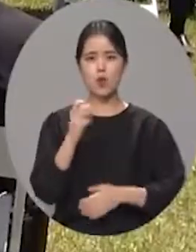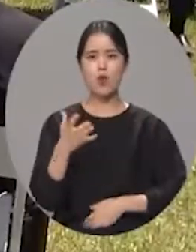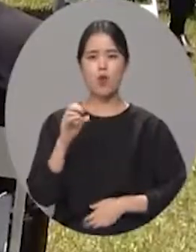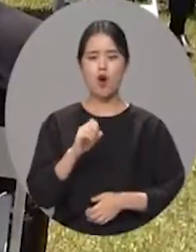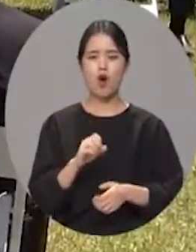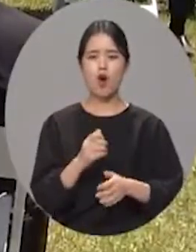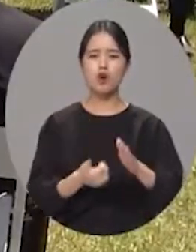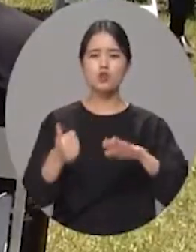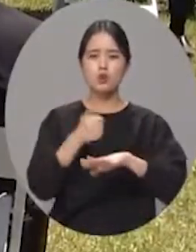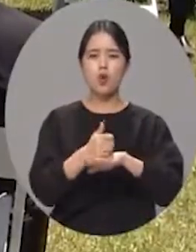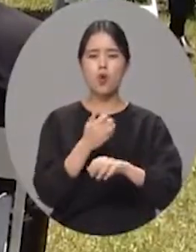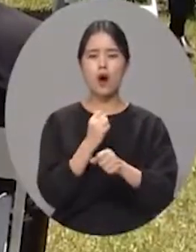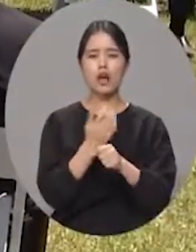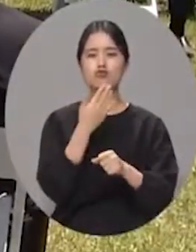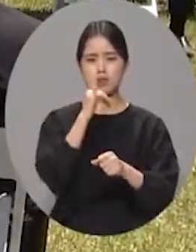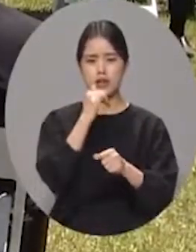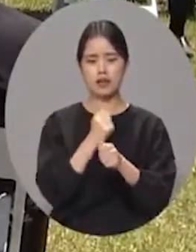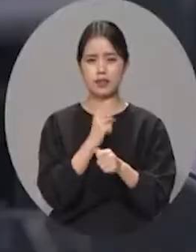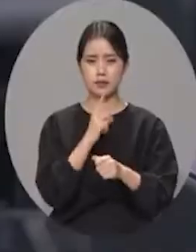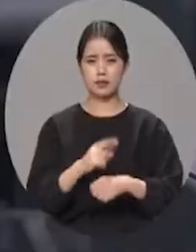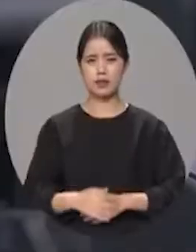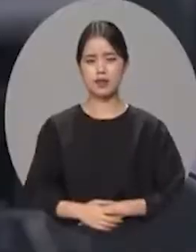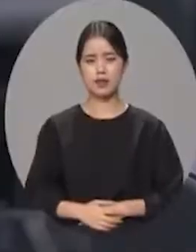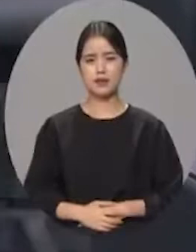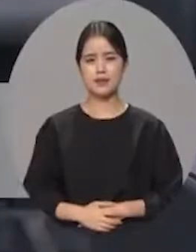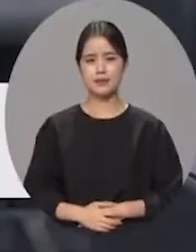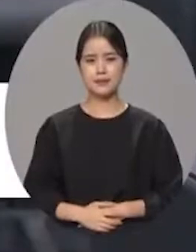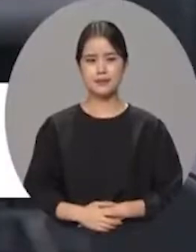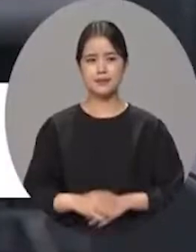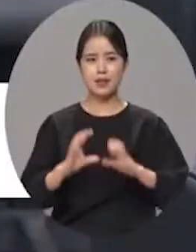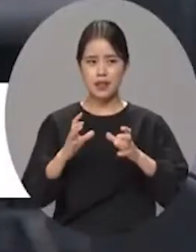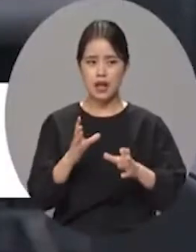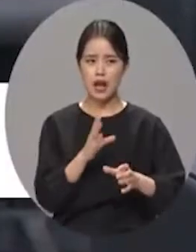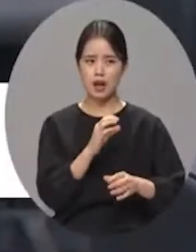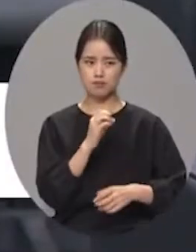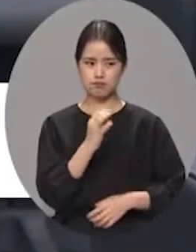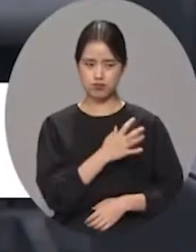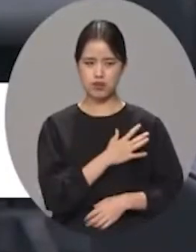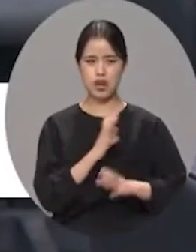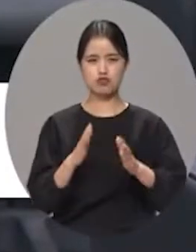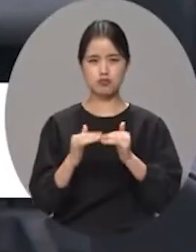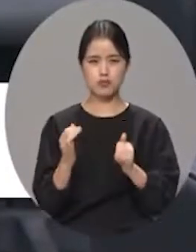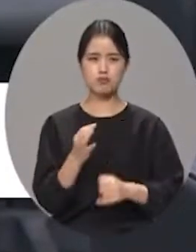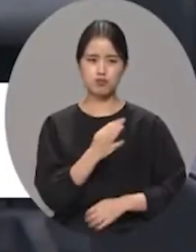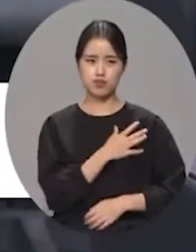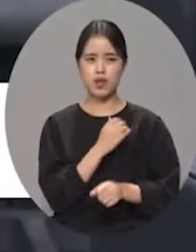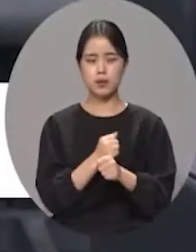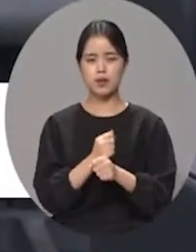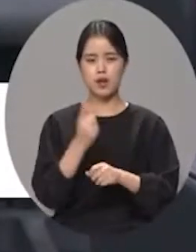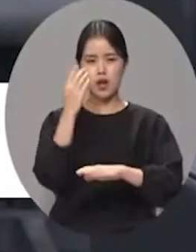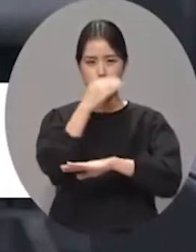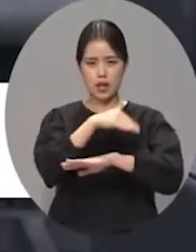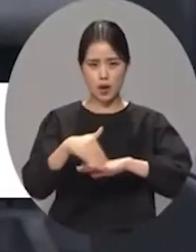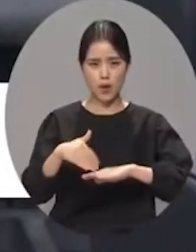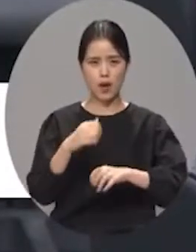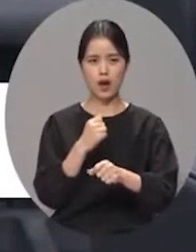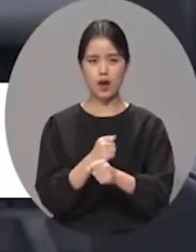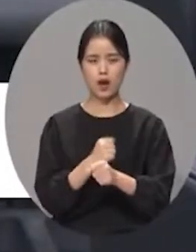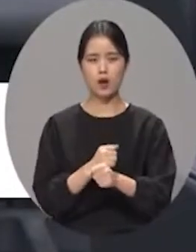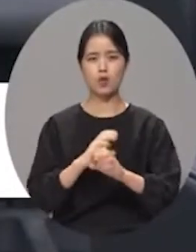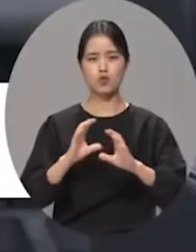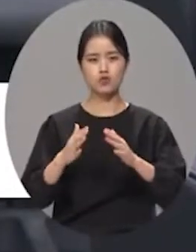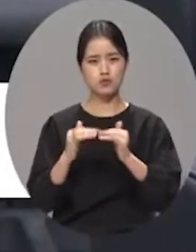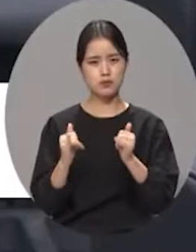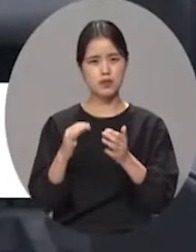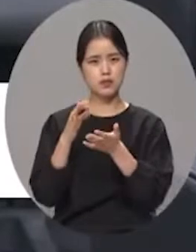시대를 열겠다고 말했습니다. 나라도 부자로 국민도 부자로 만들겠다는 그 계획 하에서